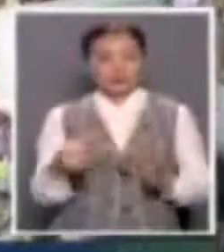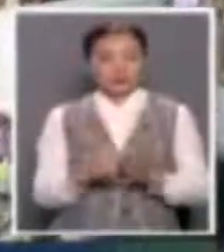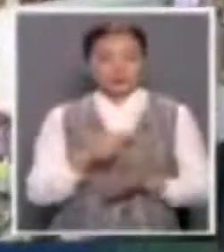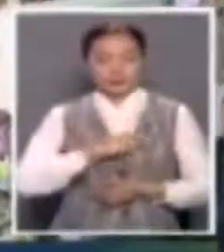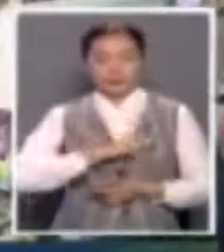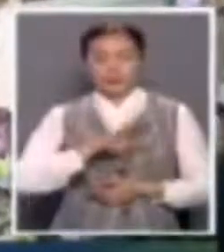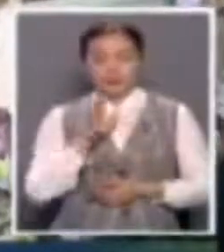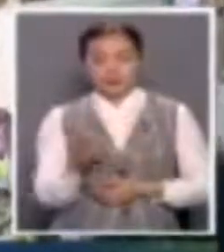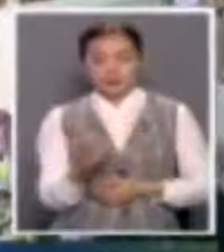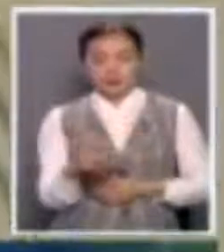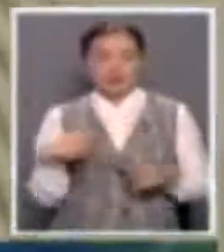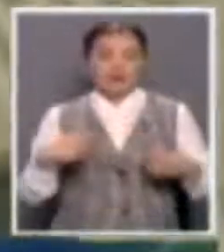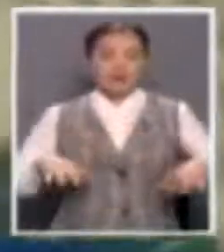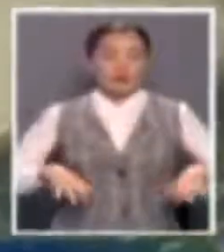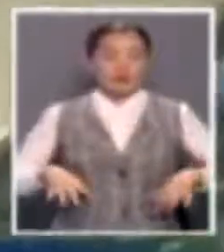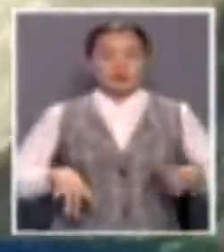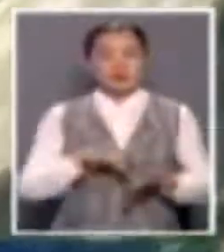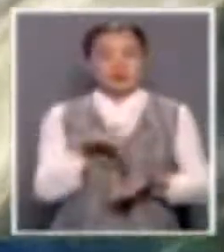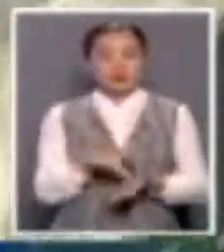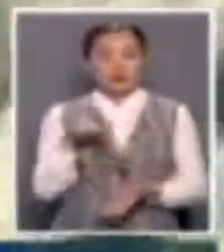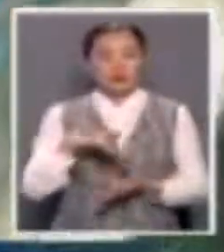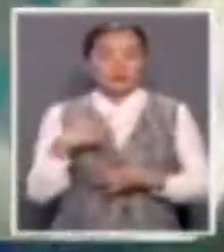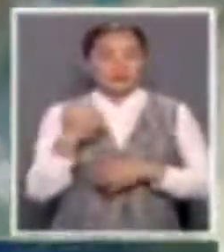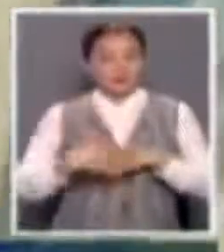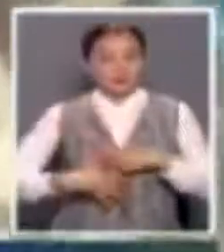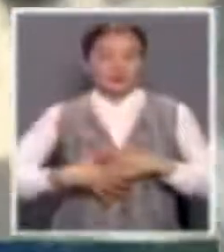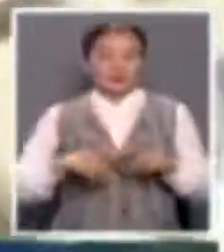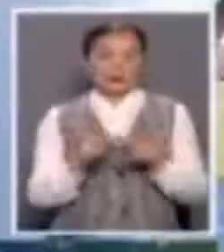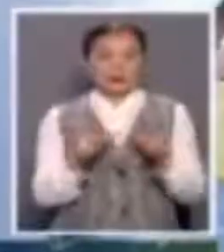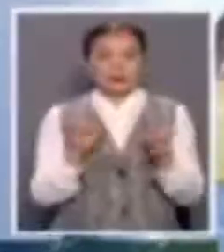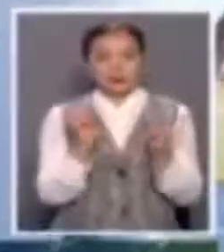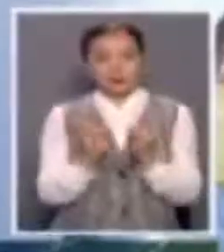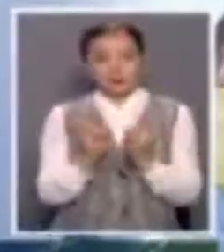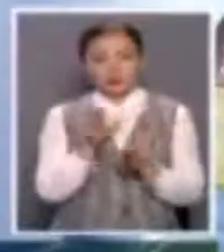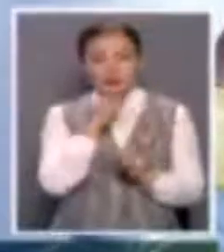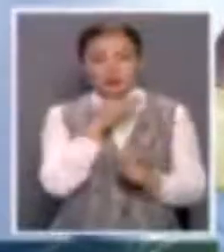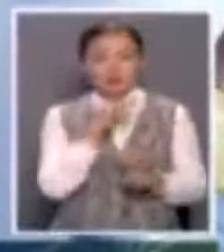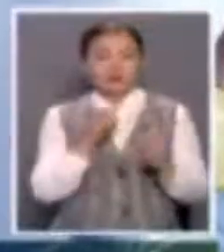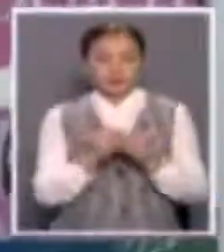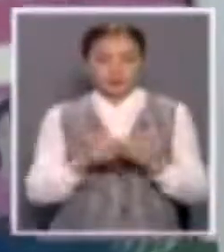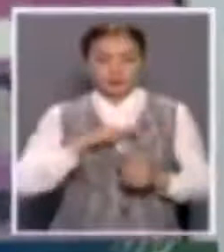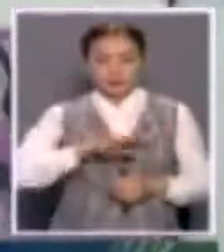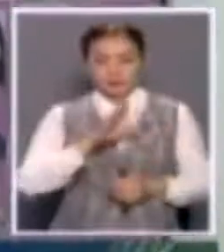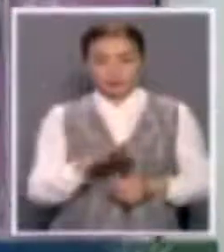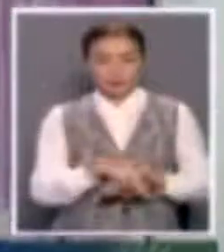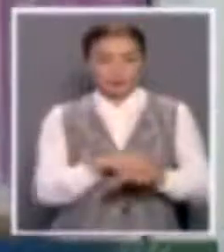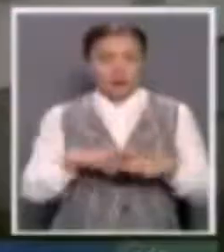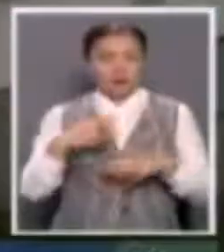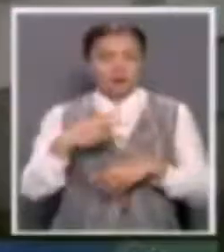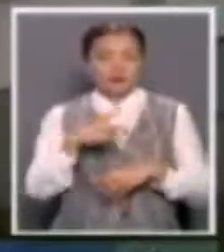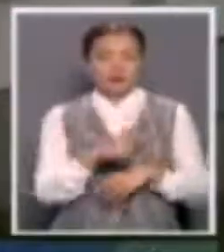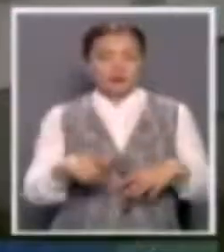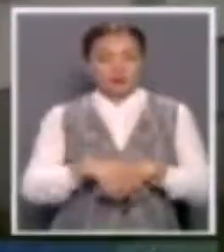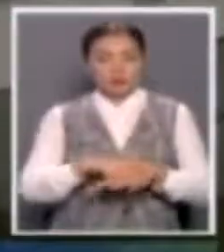дейін жұмыс істейді. Сауда үйлері мен орталықтары, павильондар, бутиктер, сауда желілерінің уақыты бәз баяғыша, тек халық саны 30